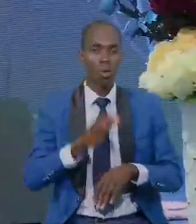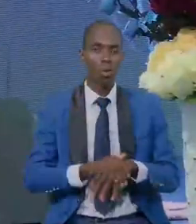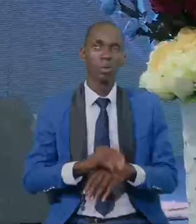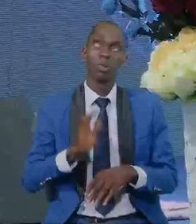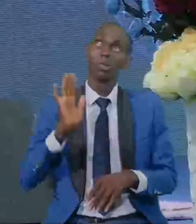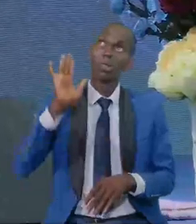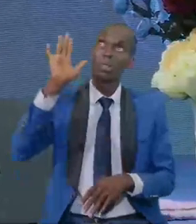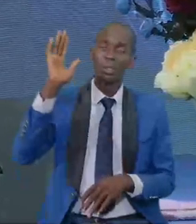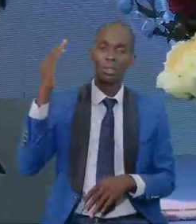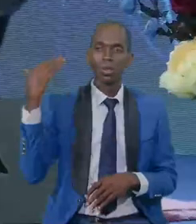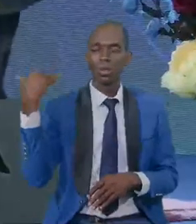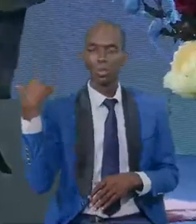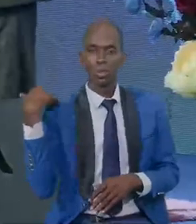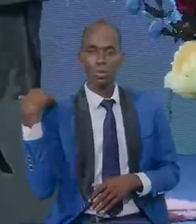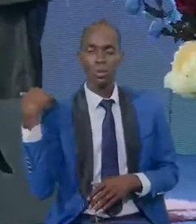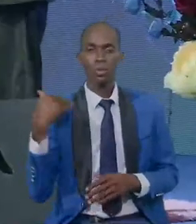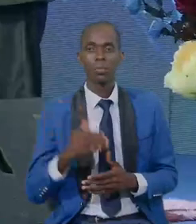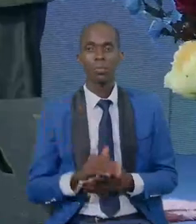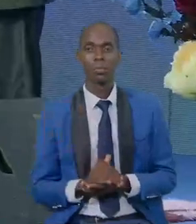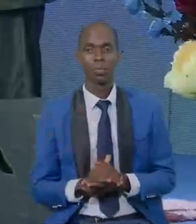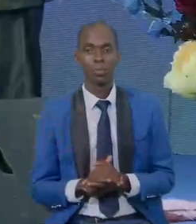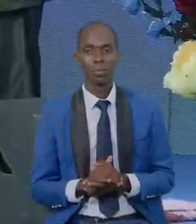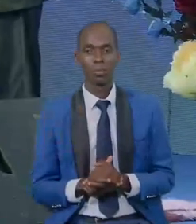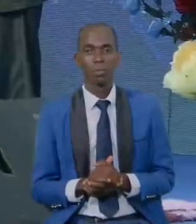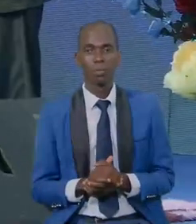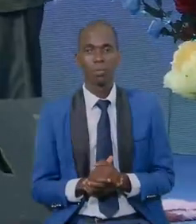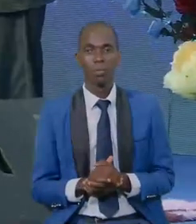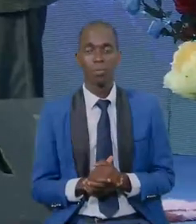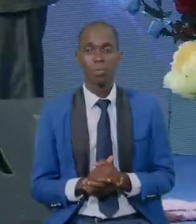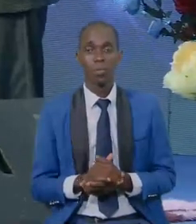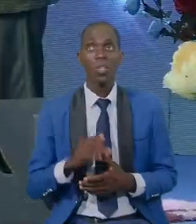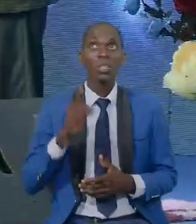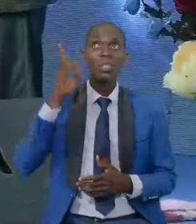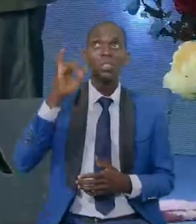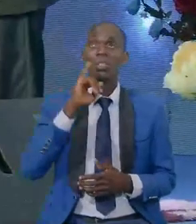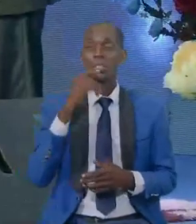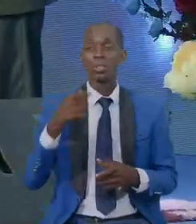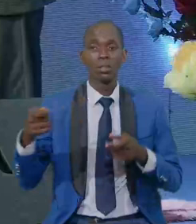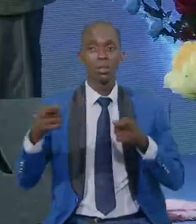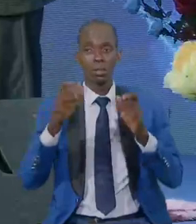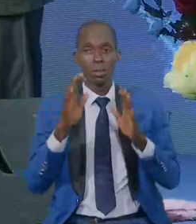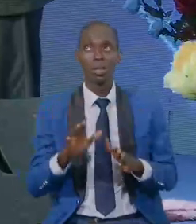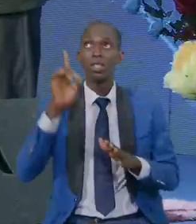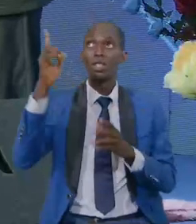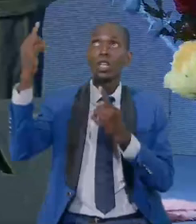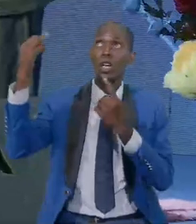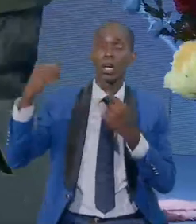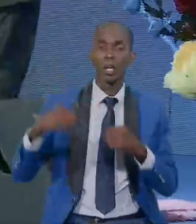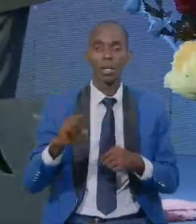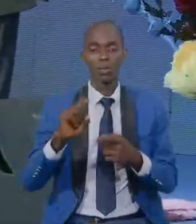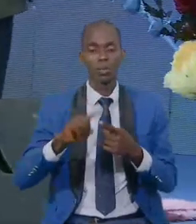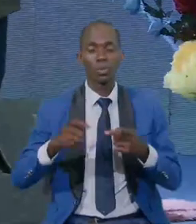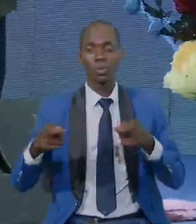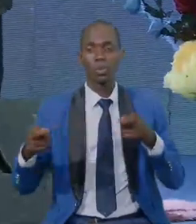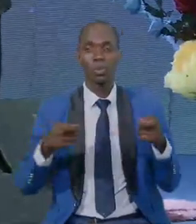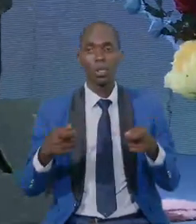Et la domination reposera sur son épaule. Oui, il est dominateur. Il vient